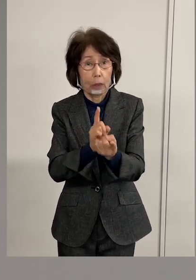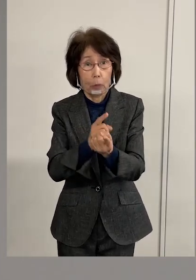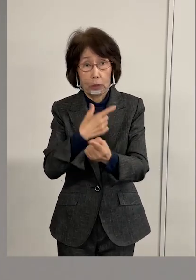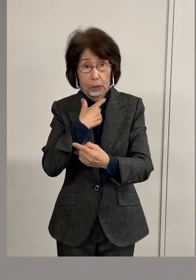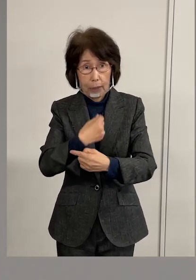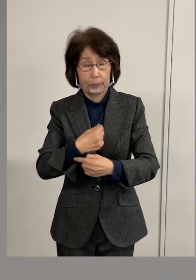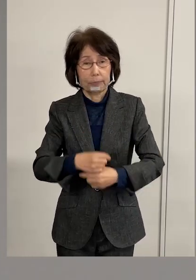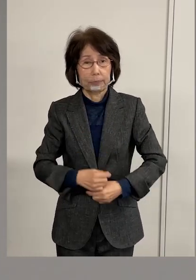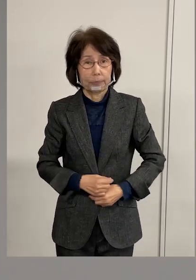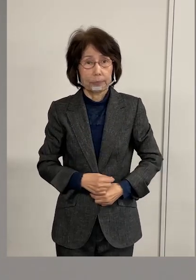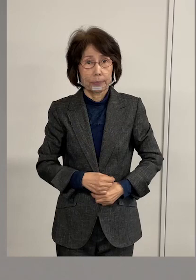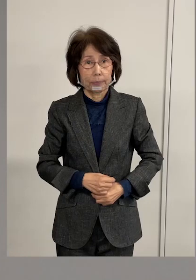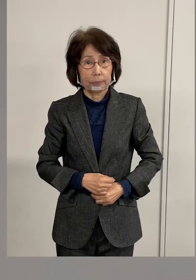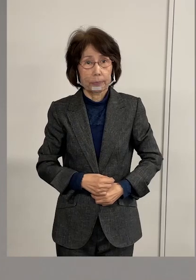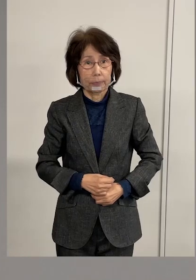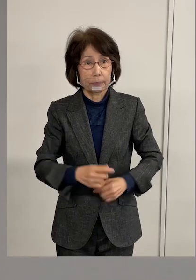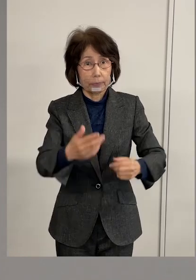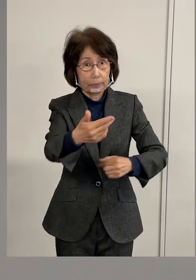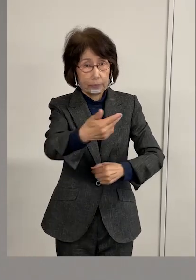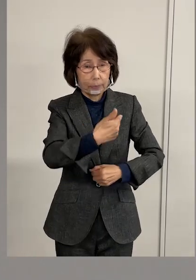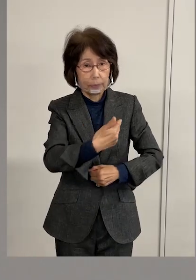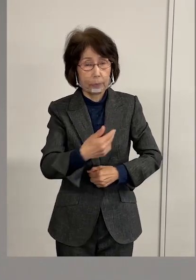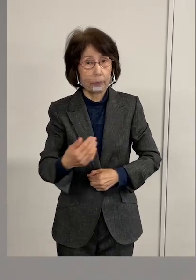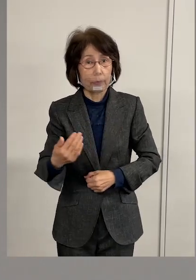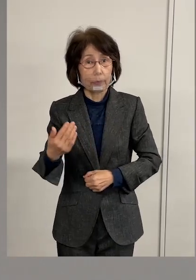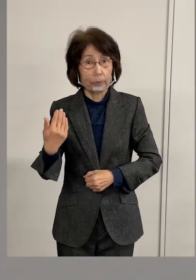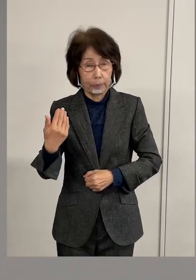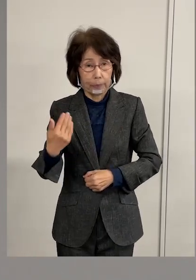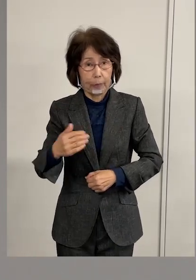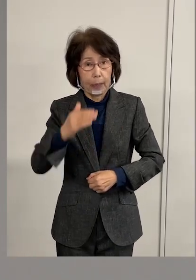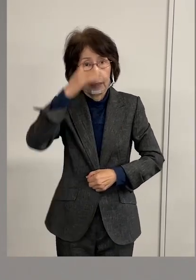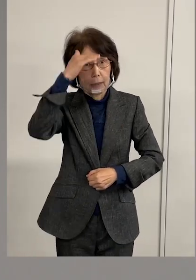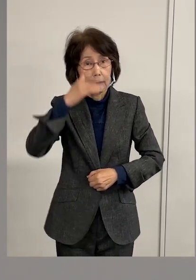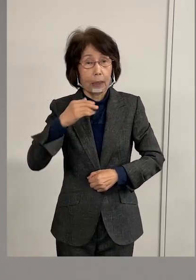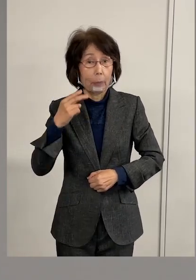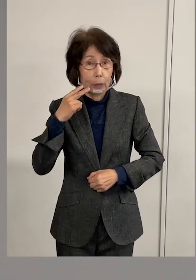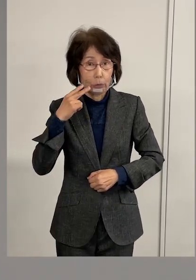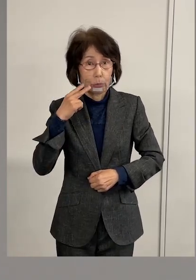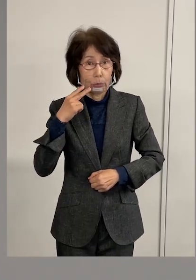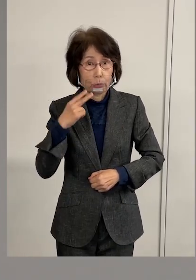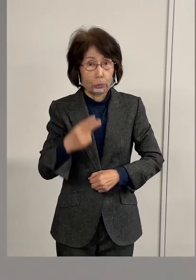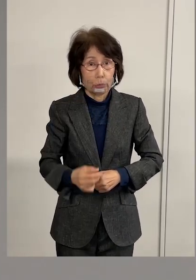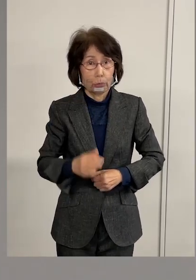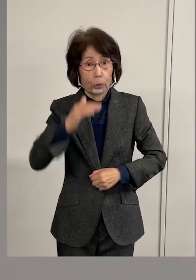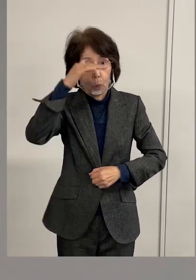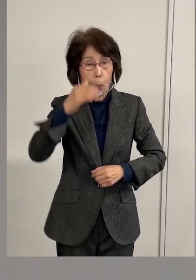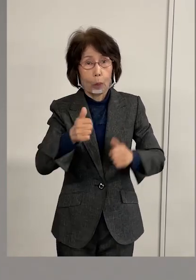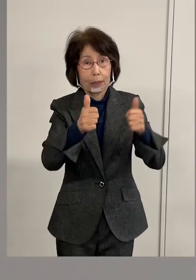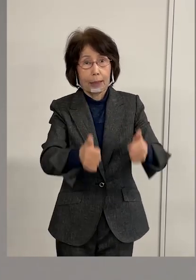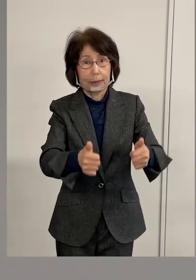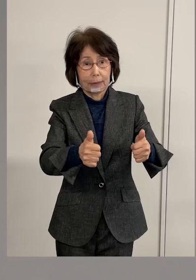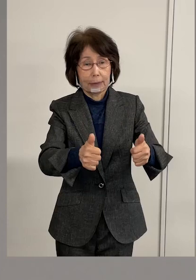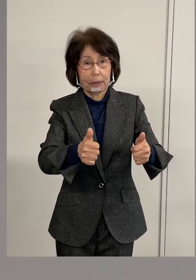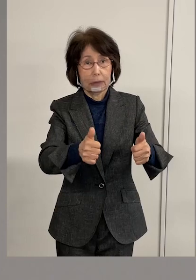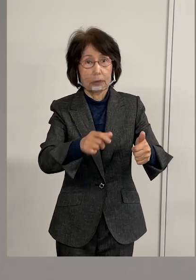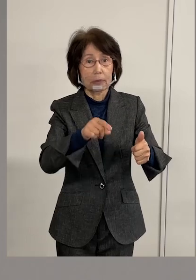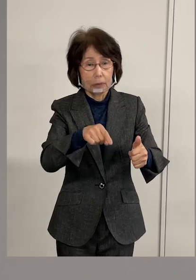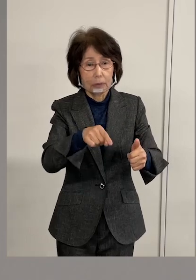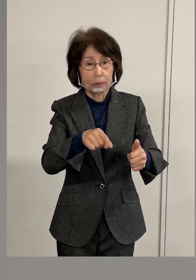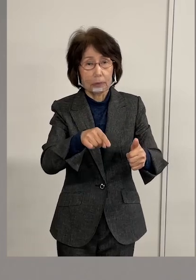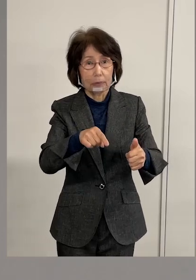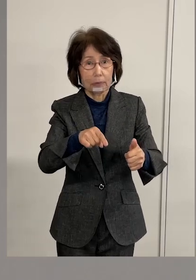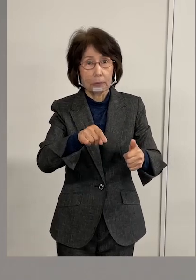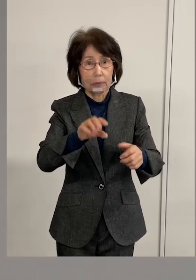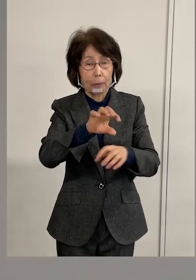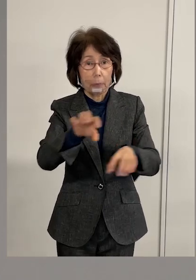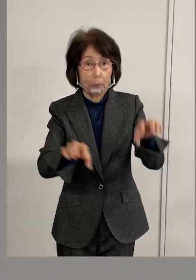2点目です。先日、高松高裁の方で、国賠訴訟がありまして、原審が、ひっくり返った形にな